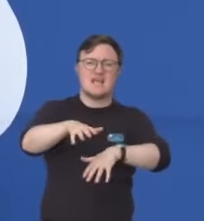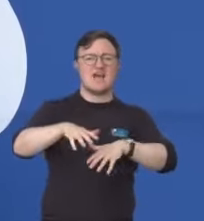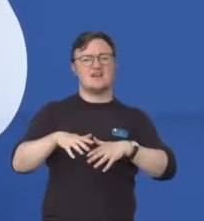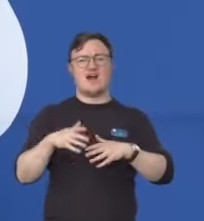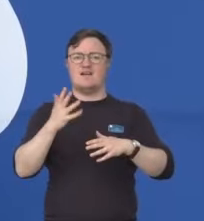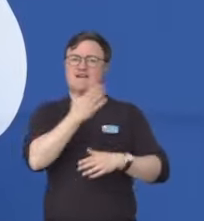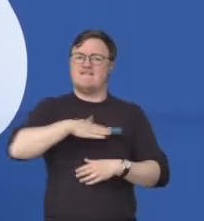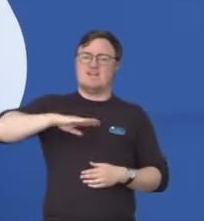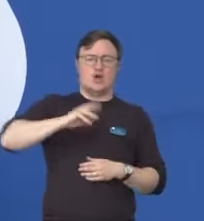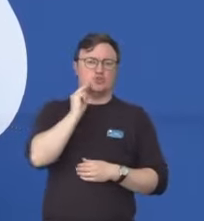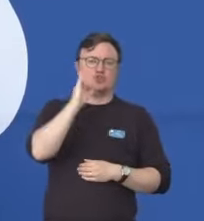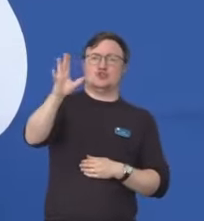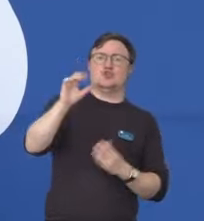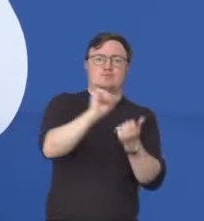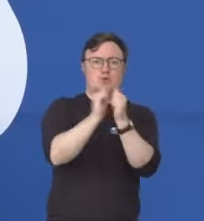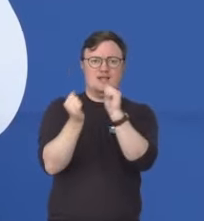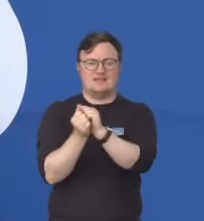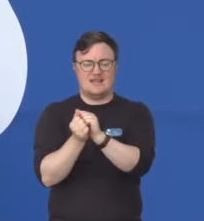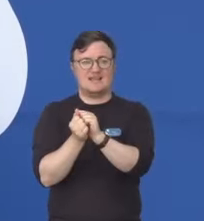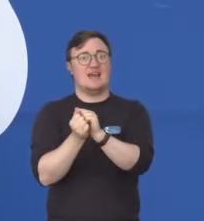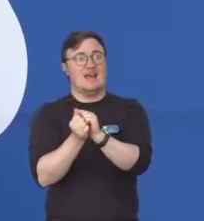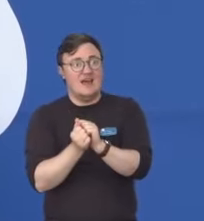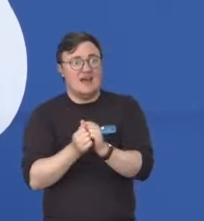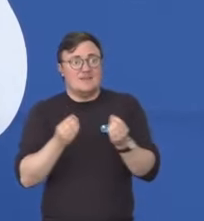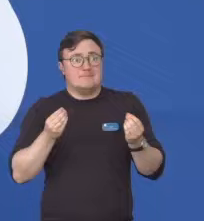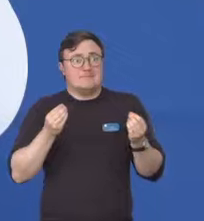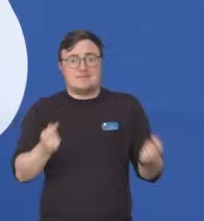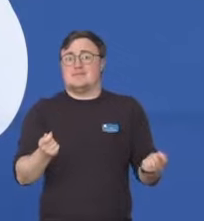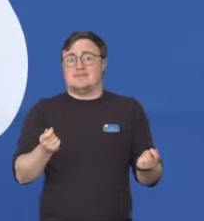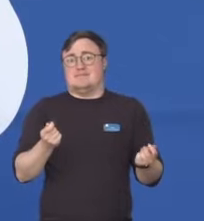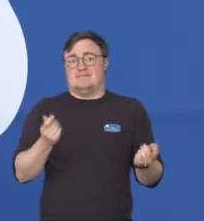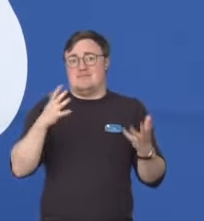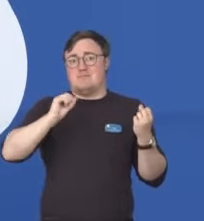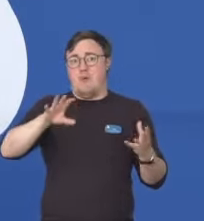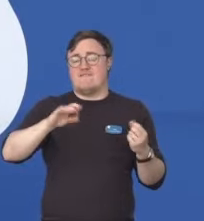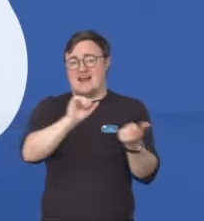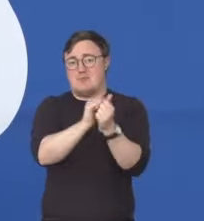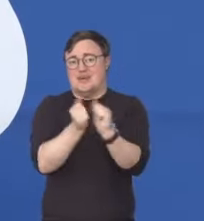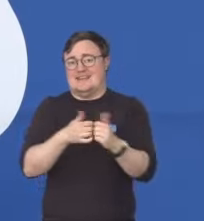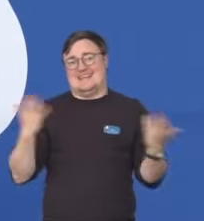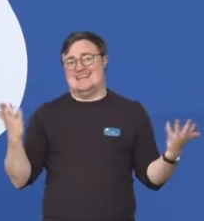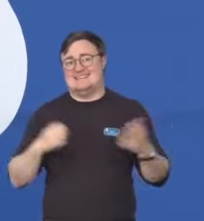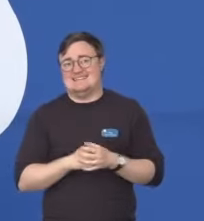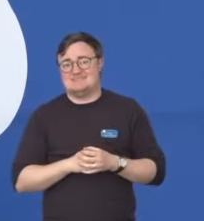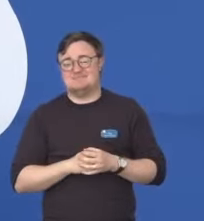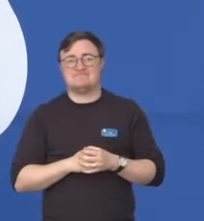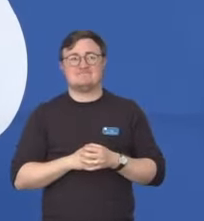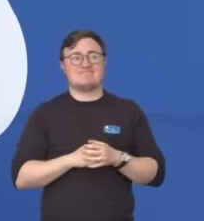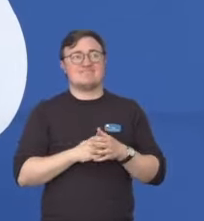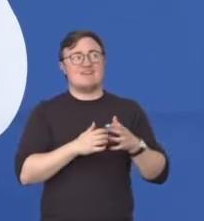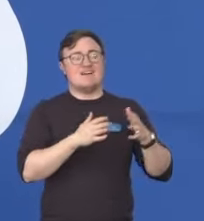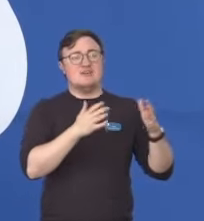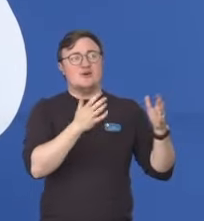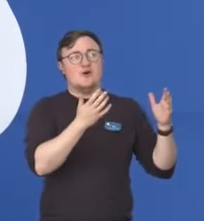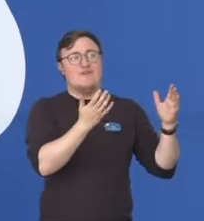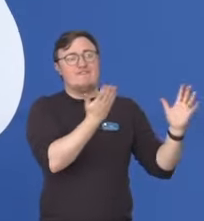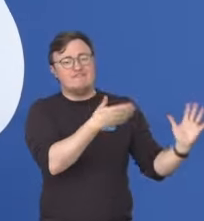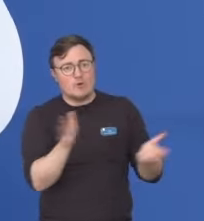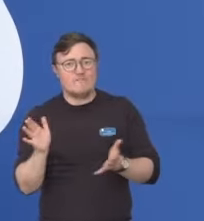politik. Och det har gett ganska lite effekt på politiken. Alltså vi ser att vi fortfarande liksom går i